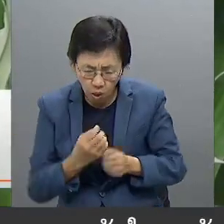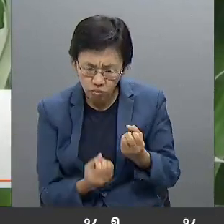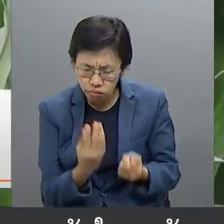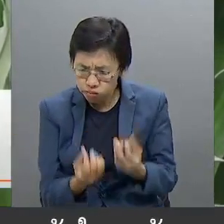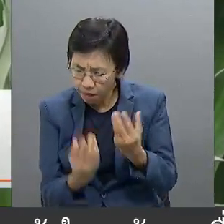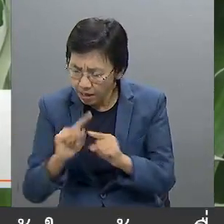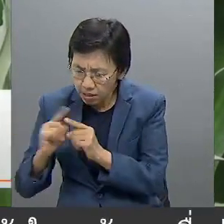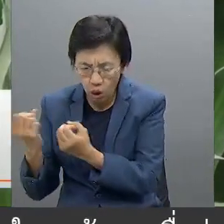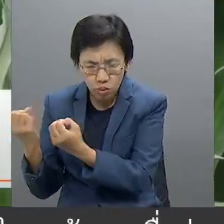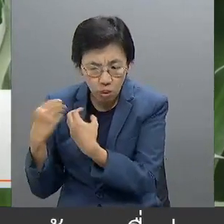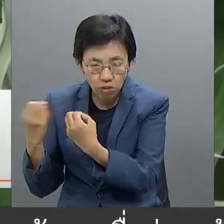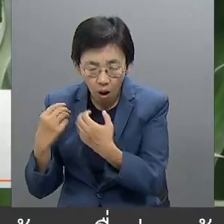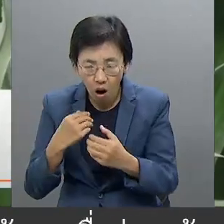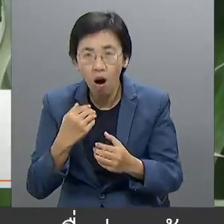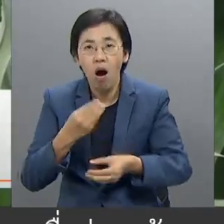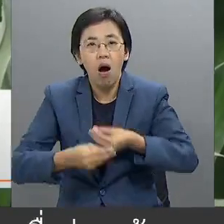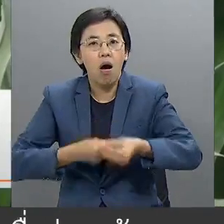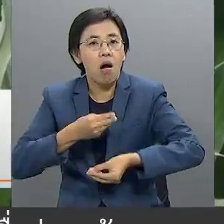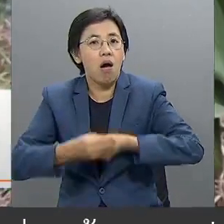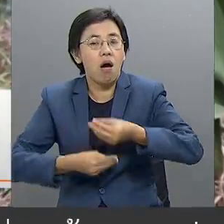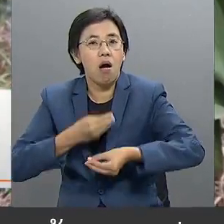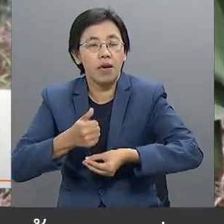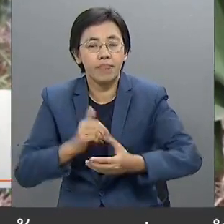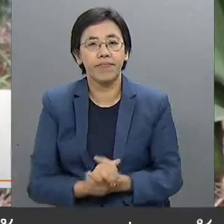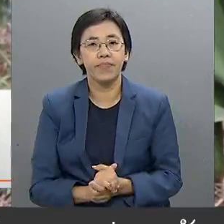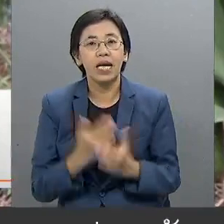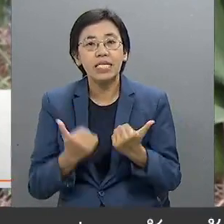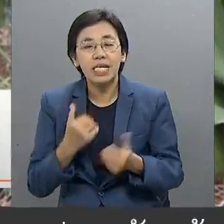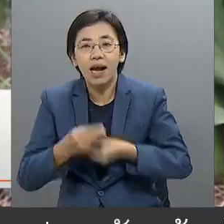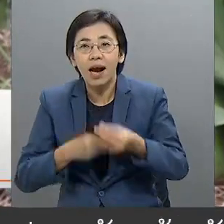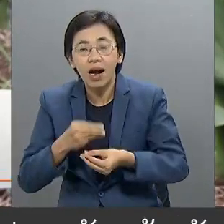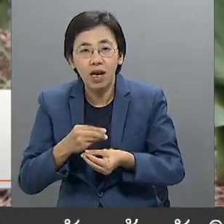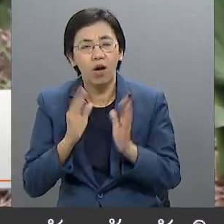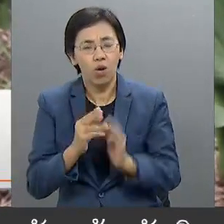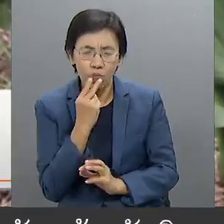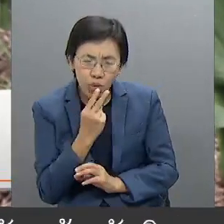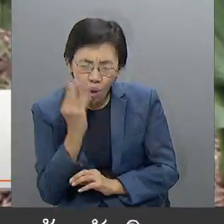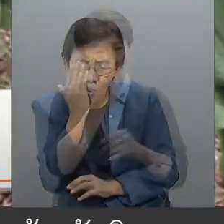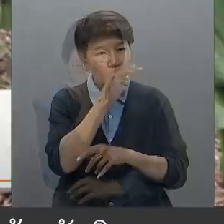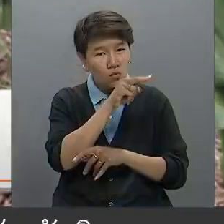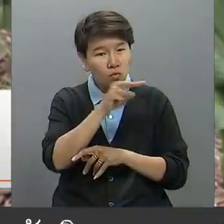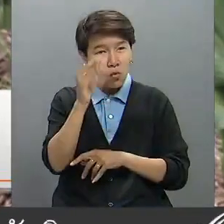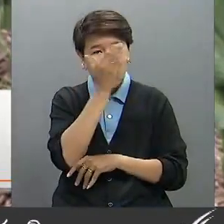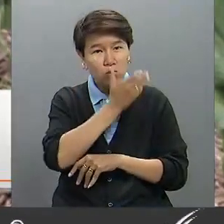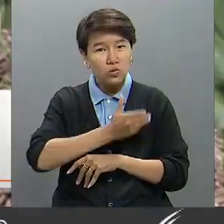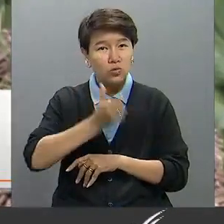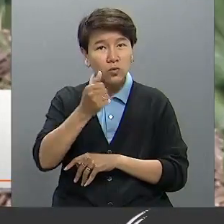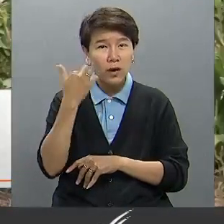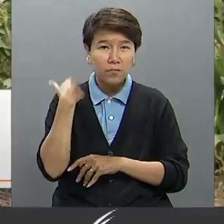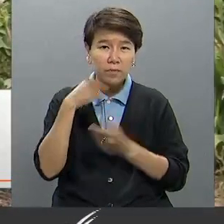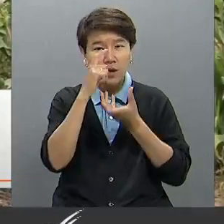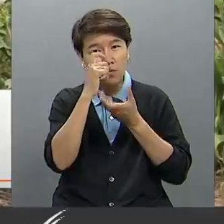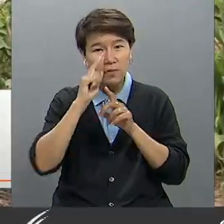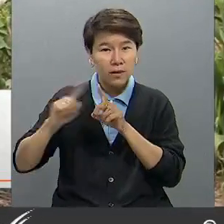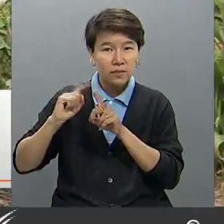ประสบความสำเร็จก็เริ่มมีประชาชนแวะเข้ามาชื่นชมความสวยของดอกไม้ชนิดนี้ถ่ายรูปกันเป็นระยะเลยนะ